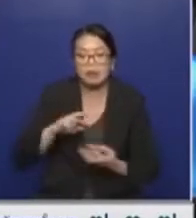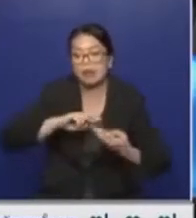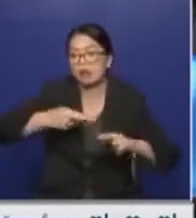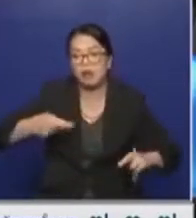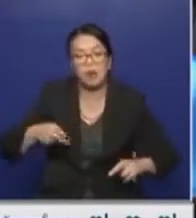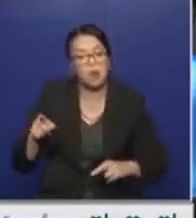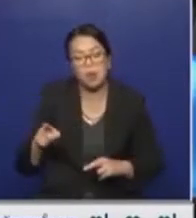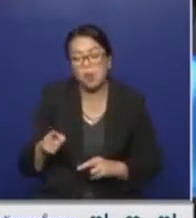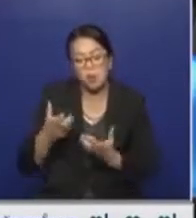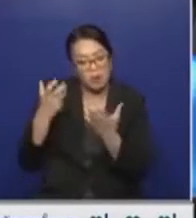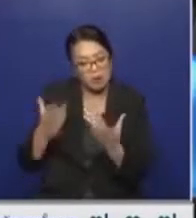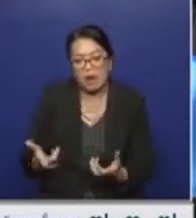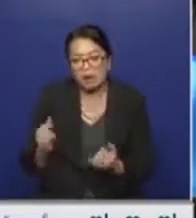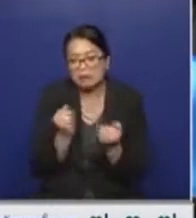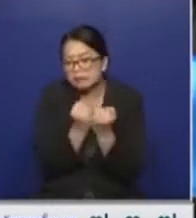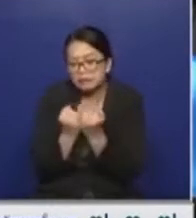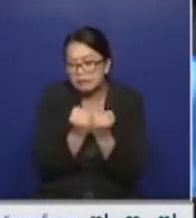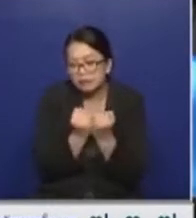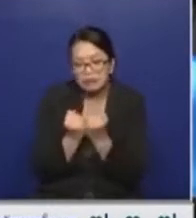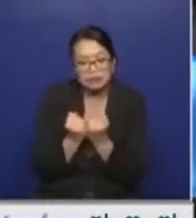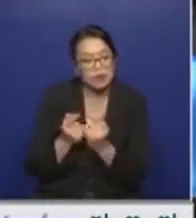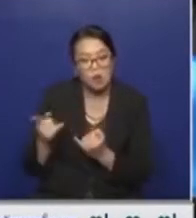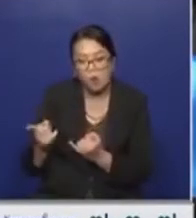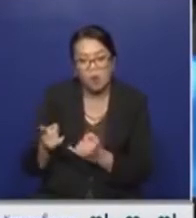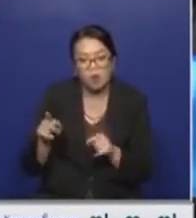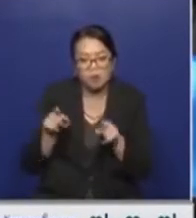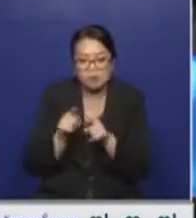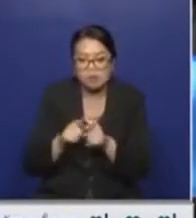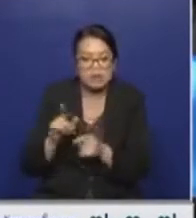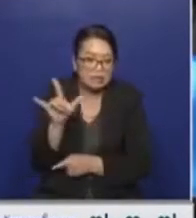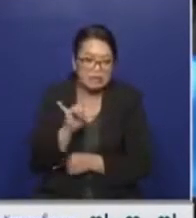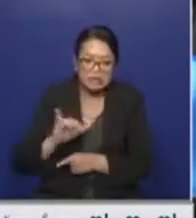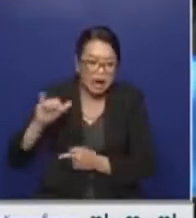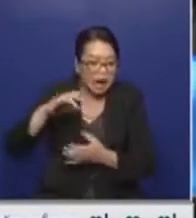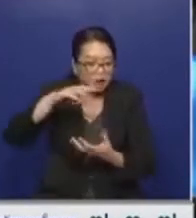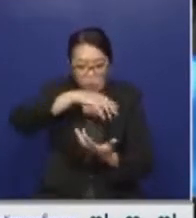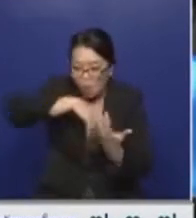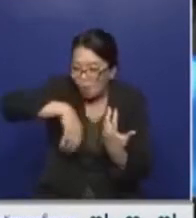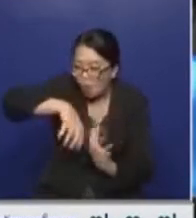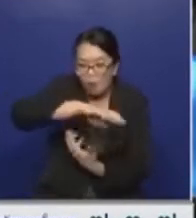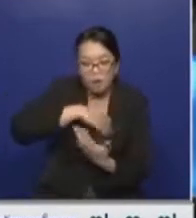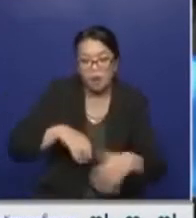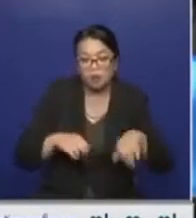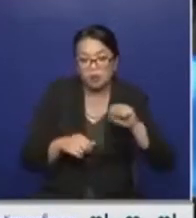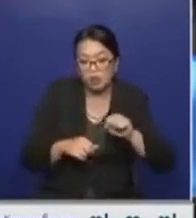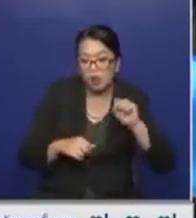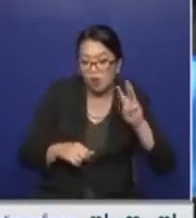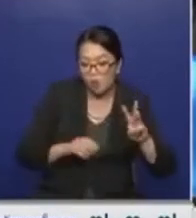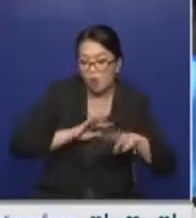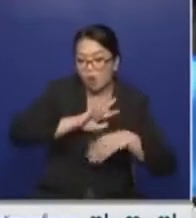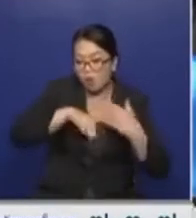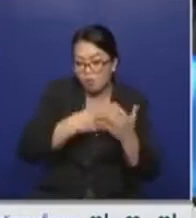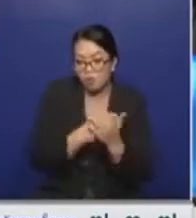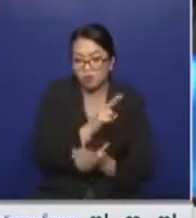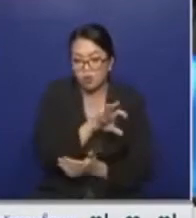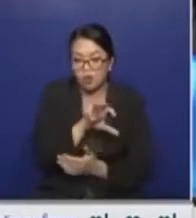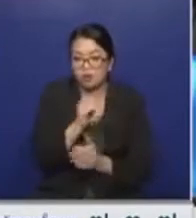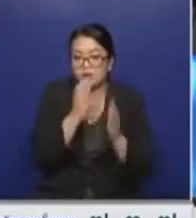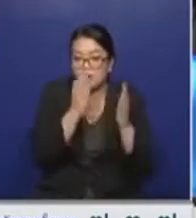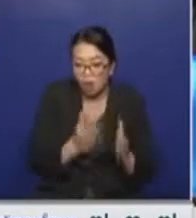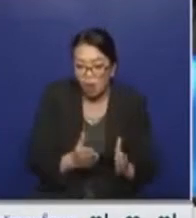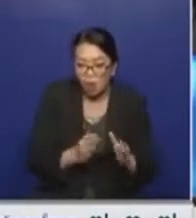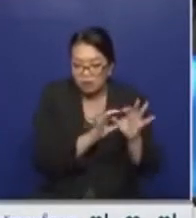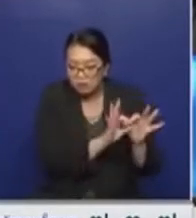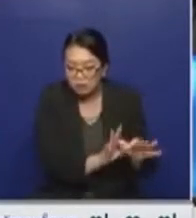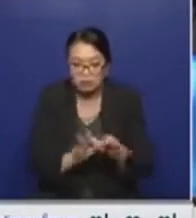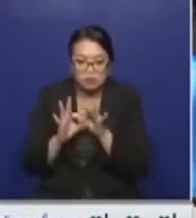ว่าผัวเมียอีกค่ะเป็นสภาที่เป็นสภาวงศาคณาญาติด้วยนะคะเพราะว่าสว250คนเนี่ยมีสถานะยง